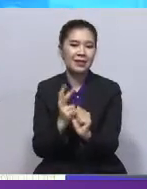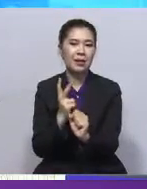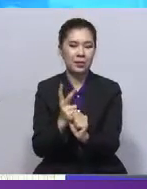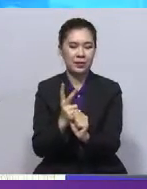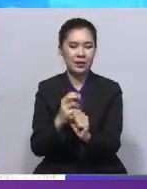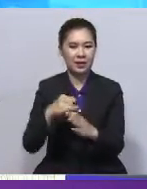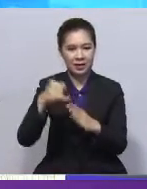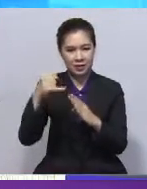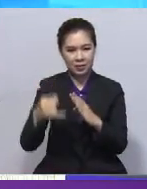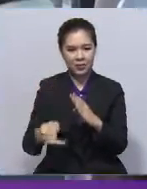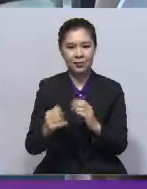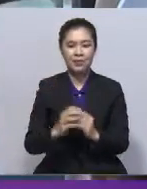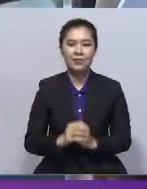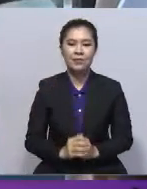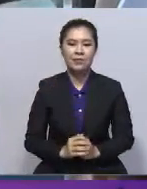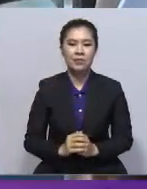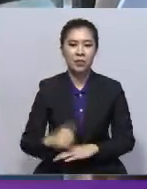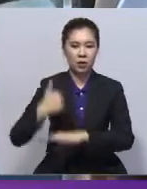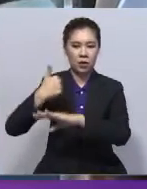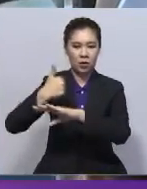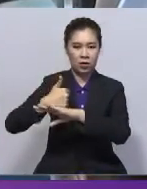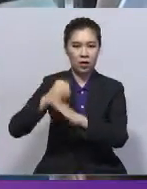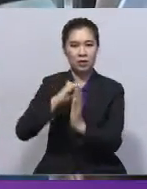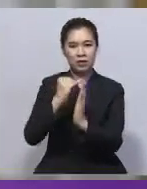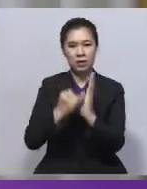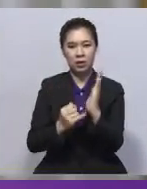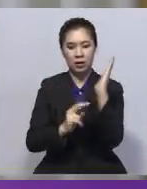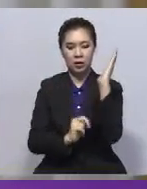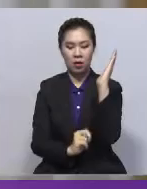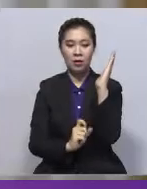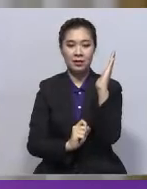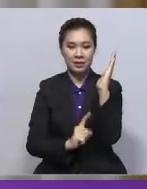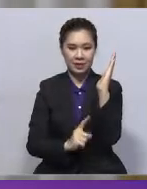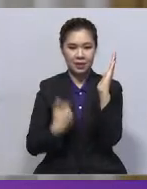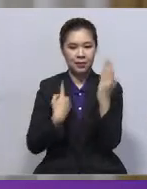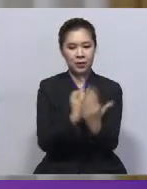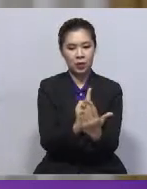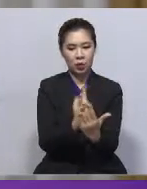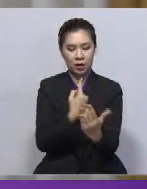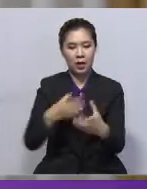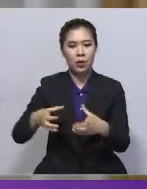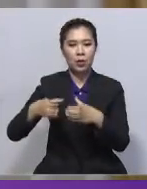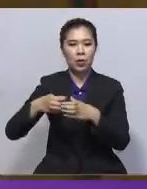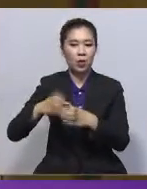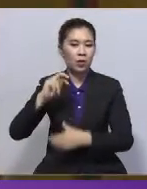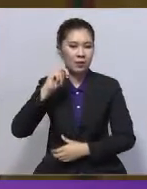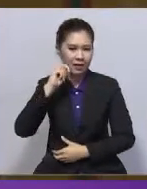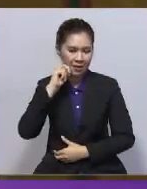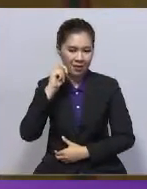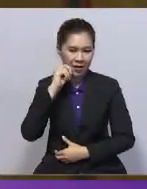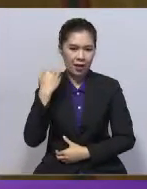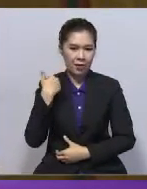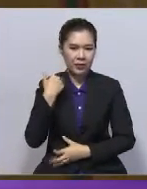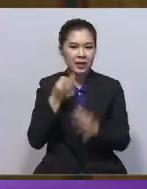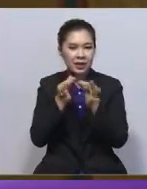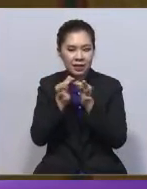ะนายจำเริญทิพยพงษ์ธาดาผู้ว่าราชการจังหวัดนครศรีธรรมราชพร้อมด้วยตัวแทนกรมชลประทานร่วมชี้แจงถึง